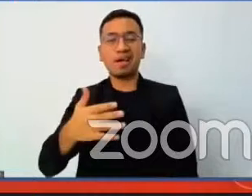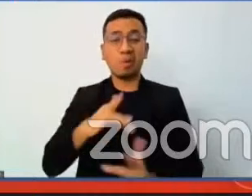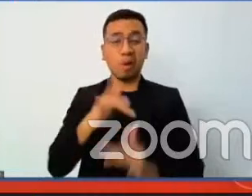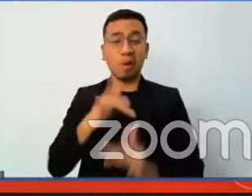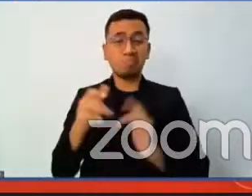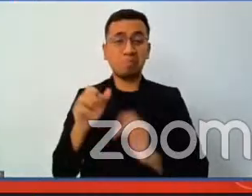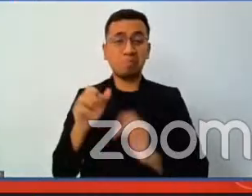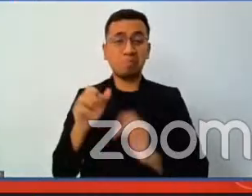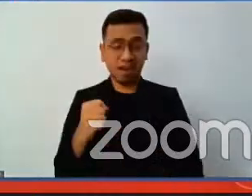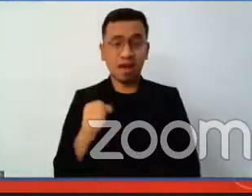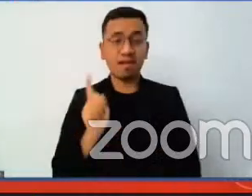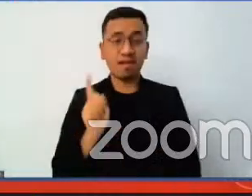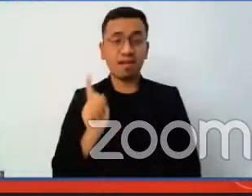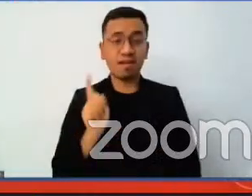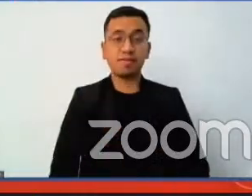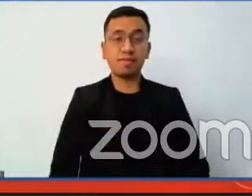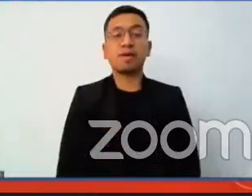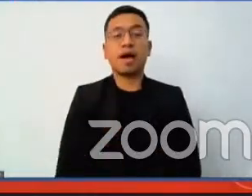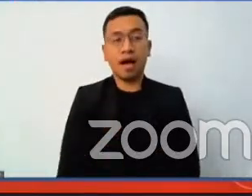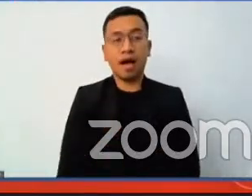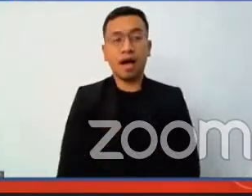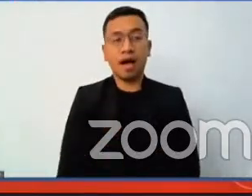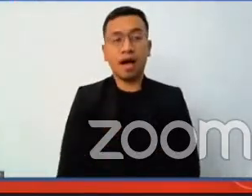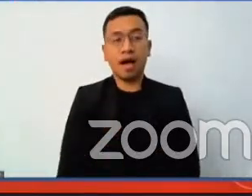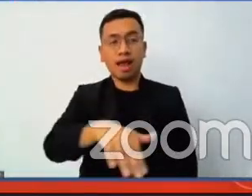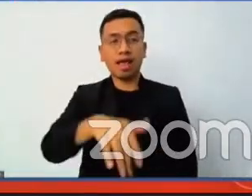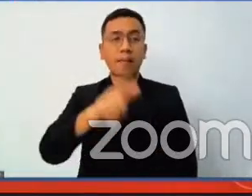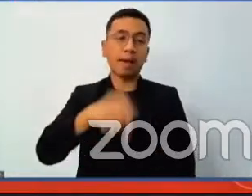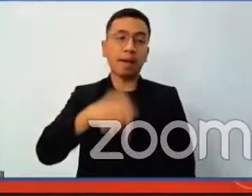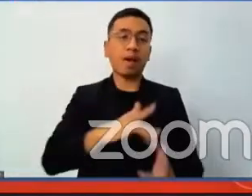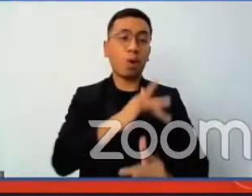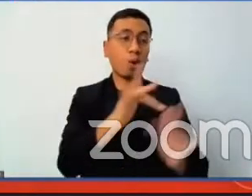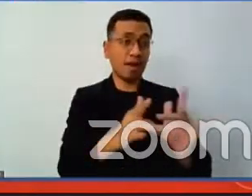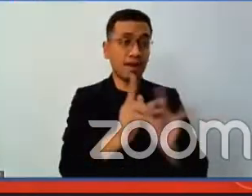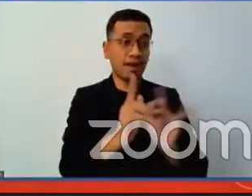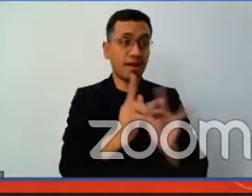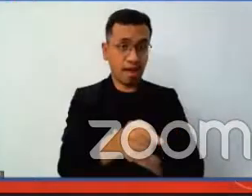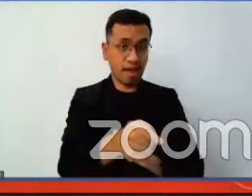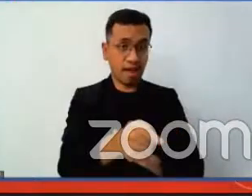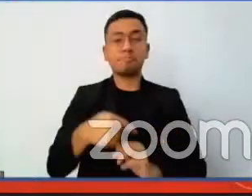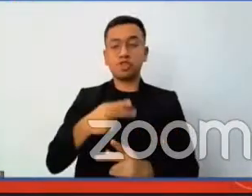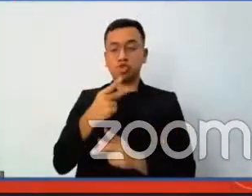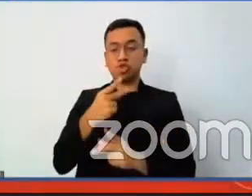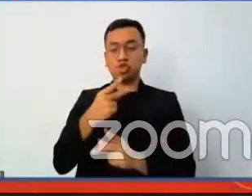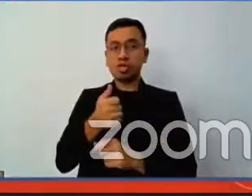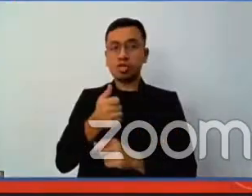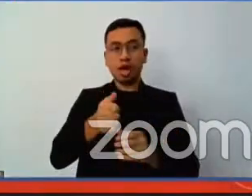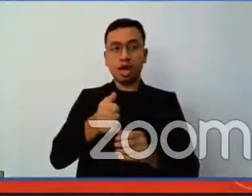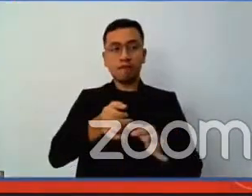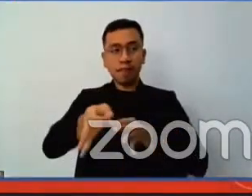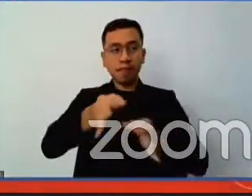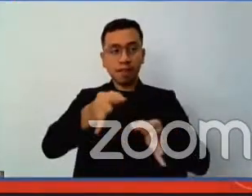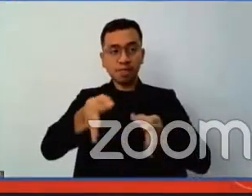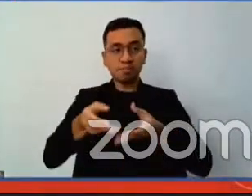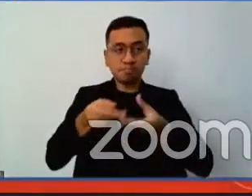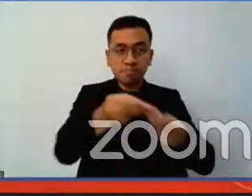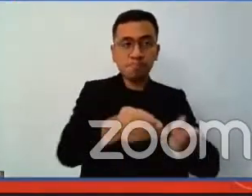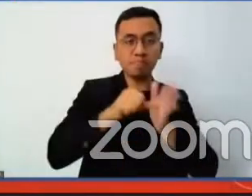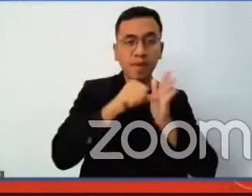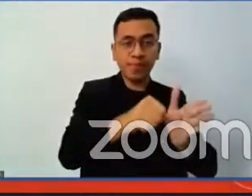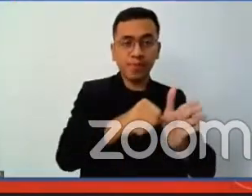sudah menggunakan fasilitas daring, dan Bapak Ibu Guru juga dapat memfasilitasi, mari kita